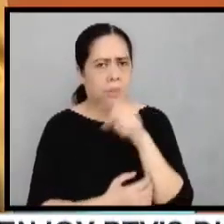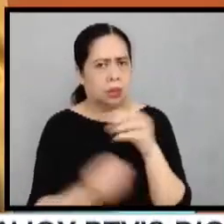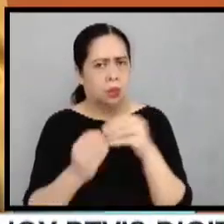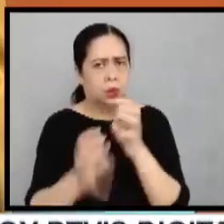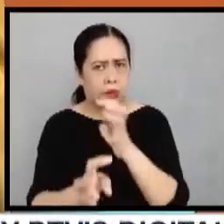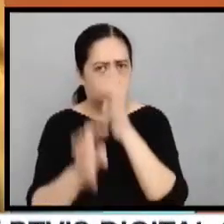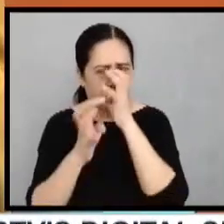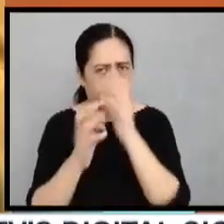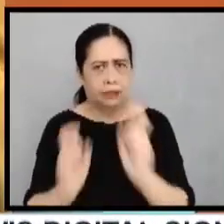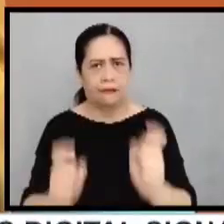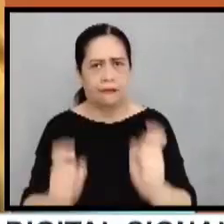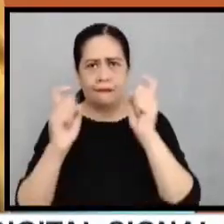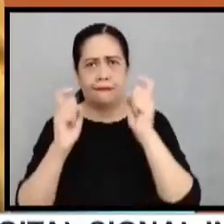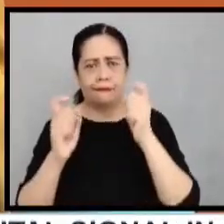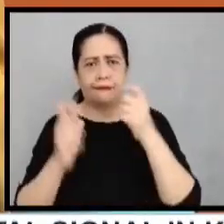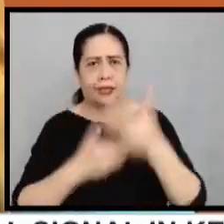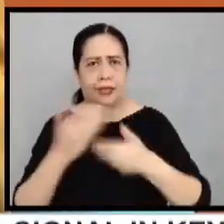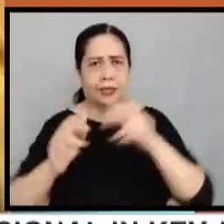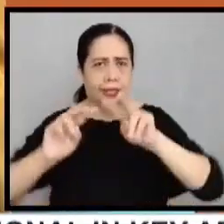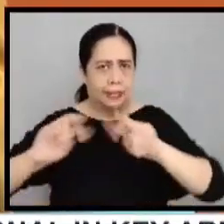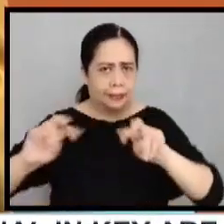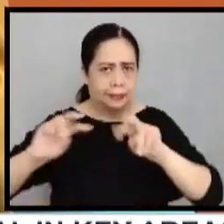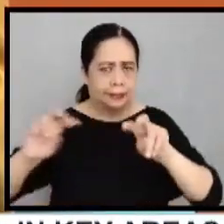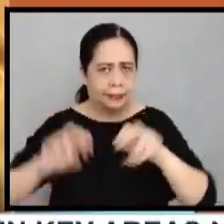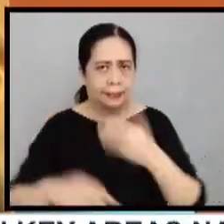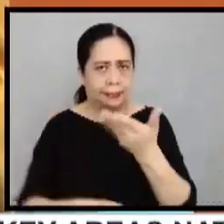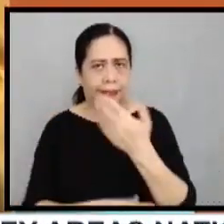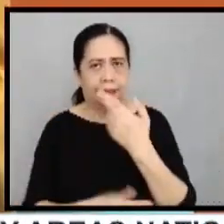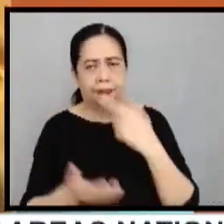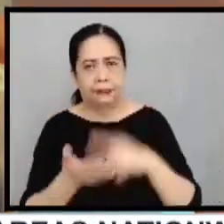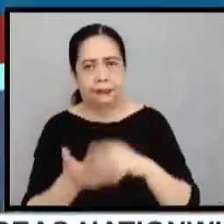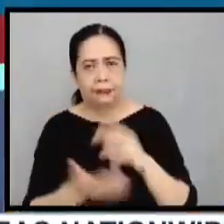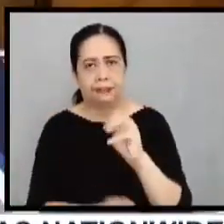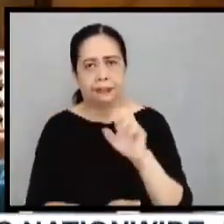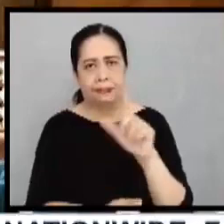bilisan ang imbestigasyon. Si Melales Moras sa detalye.